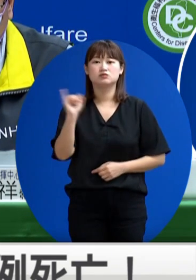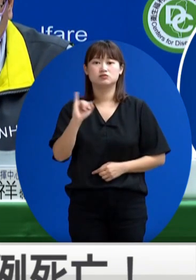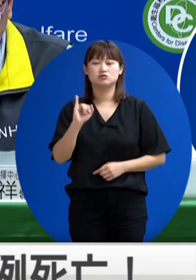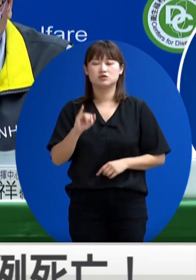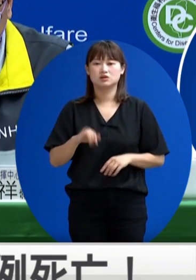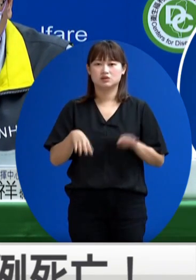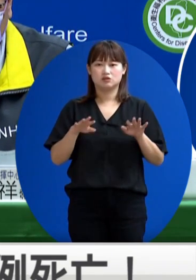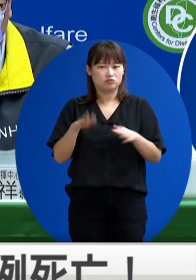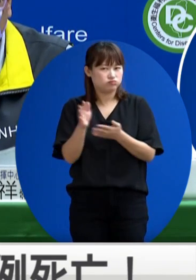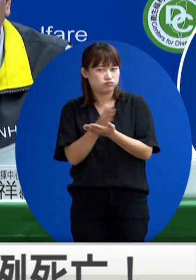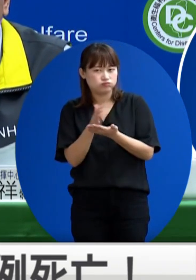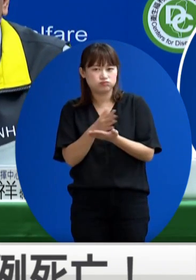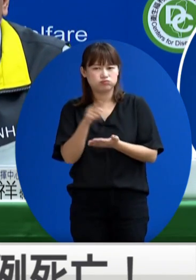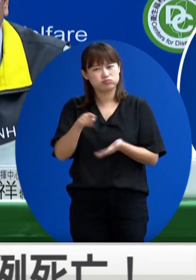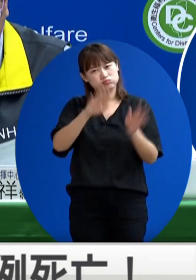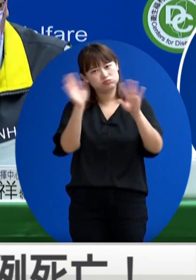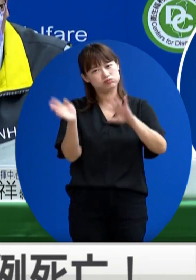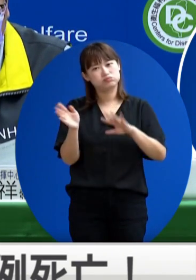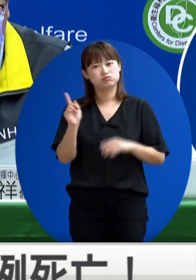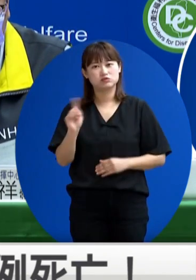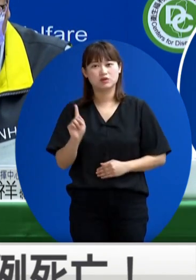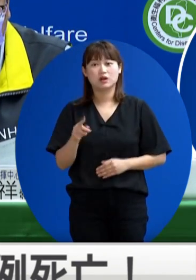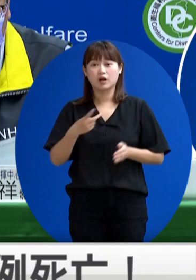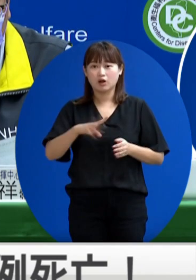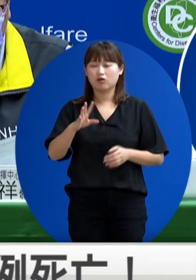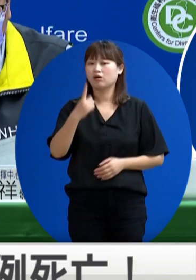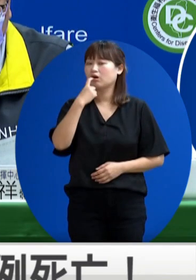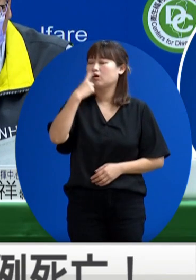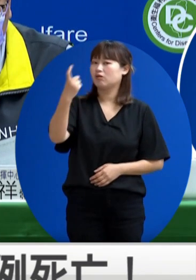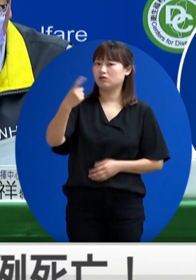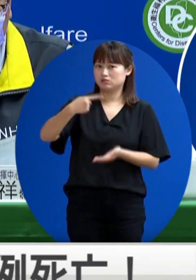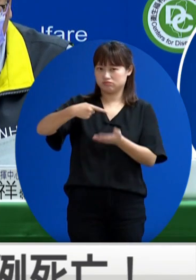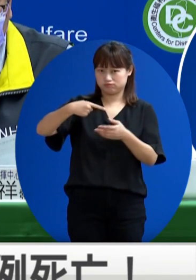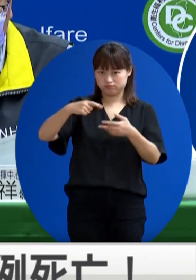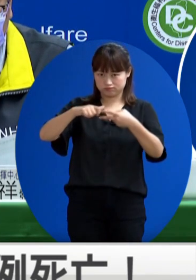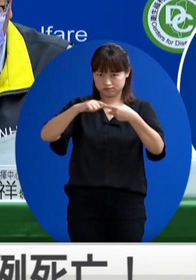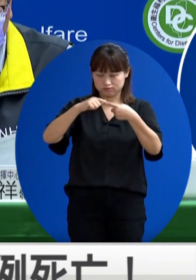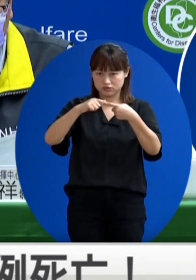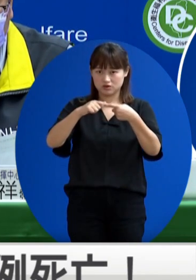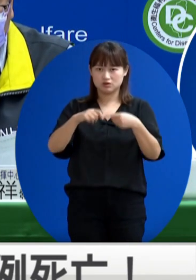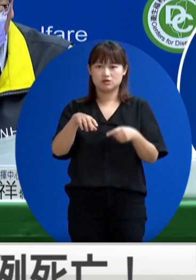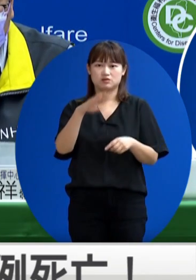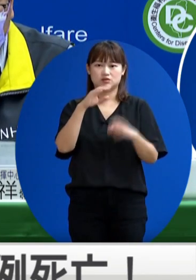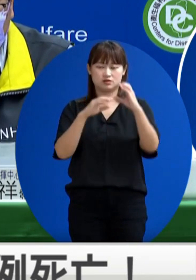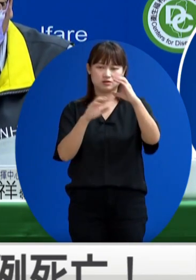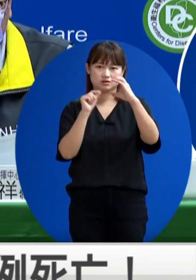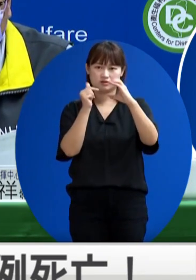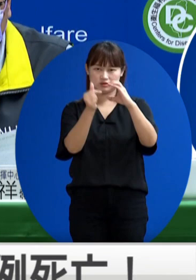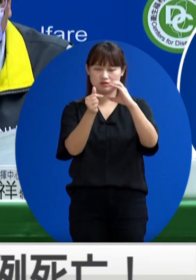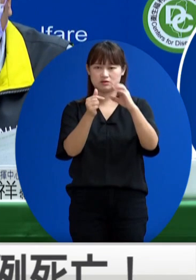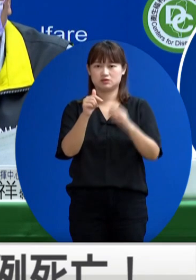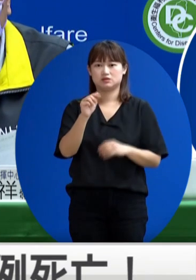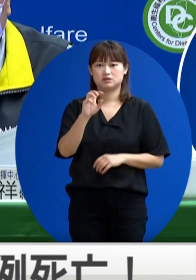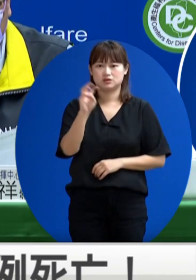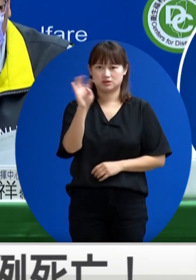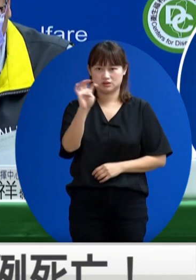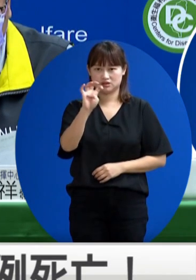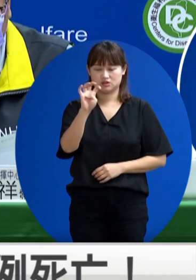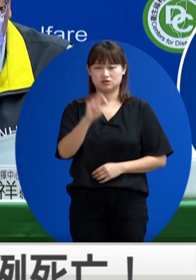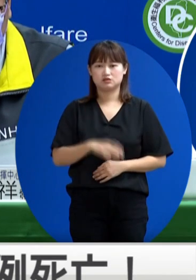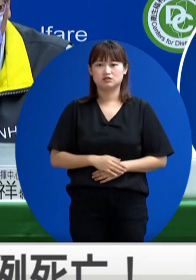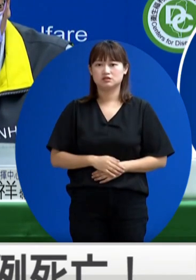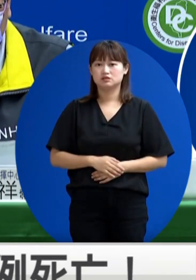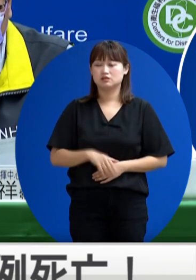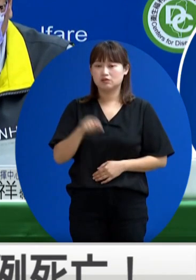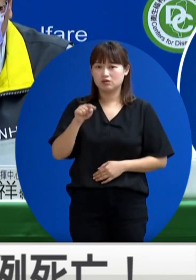就是个案无症状，且他一采 PCR 阳性 CT 值是40啊。那当